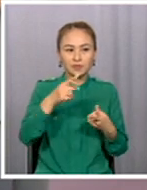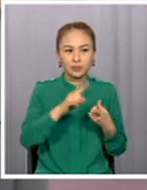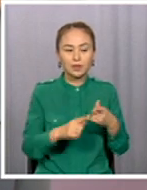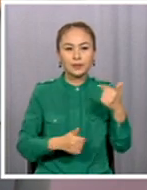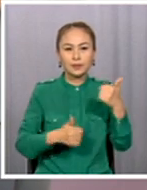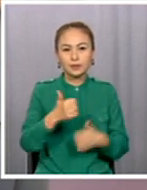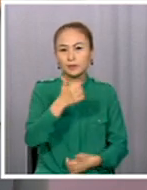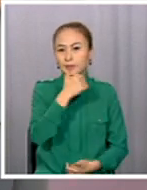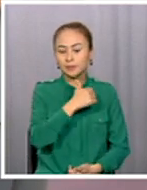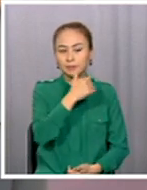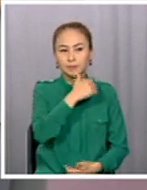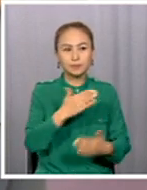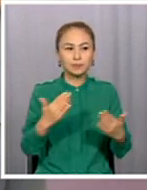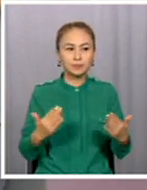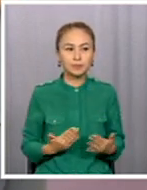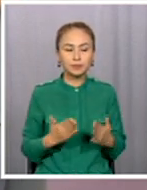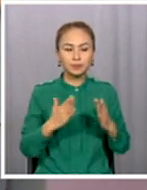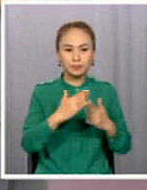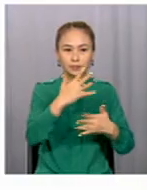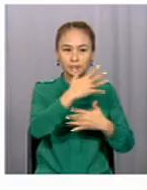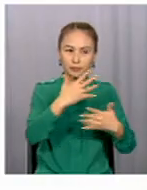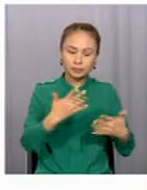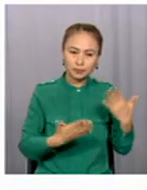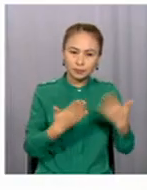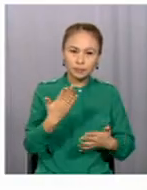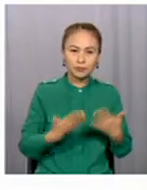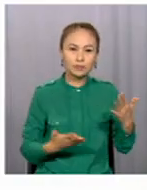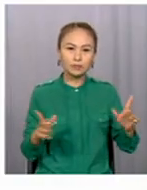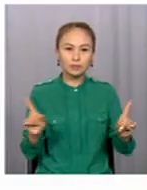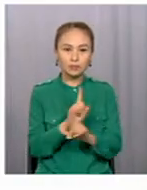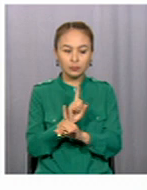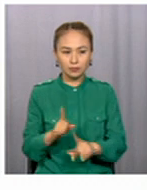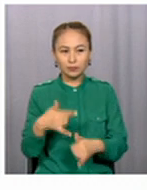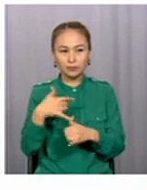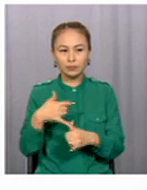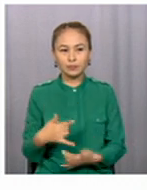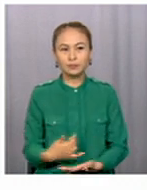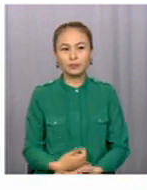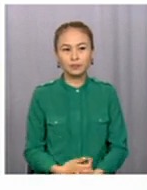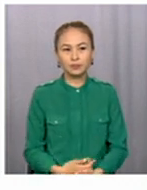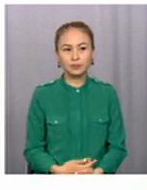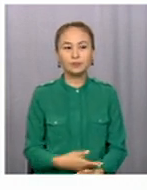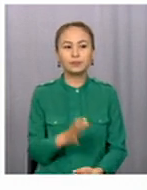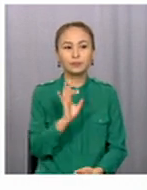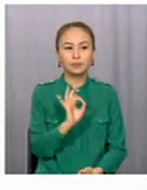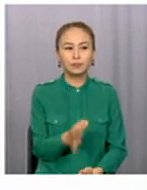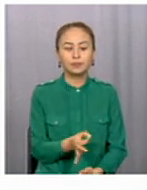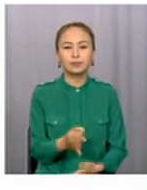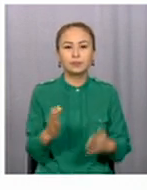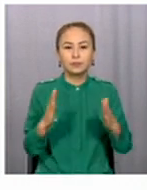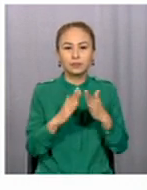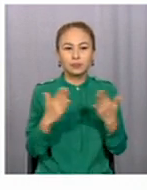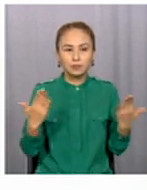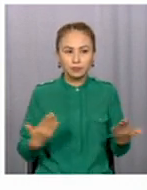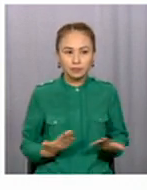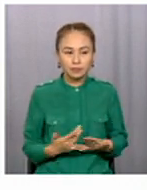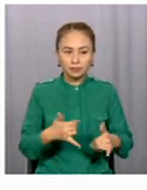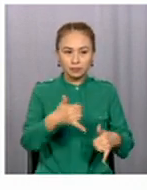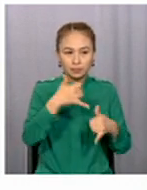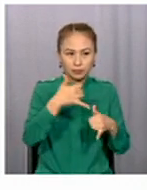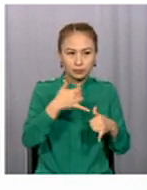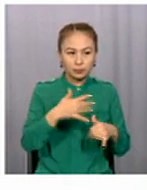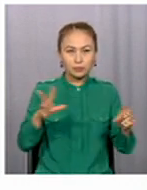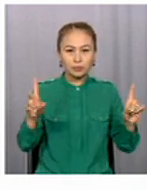салыстырайық. Тұрғын үй биік пе, әлде мұражай биік пе? Дұрыс айтасындар, тұрғын үй биік,